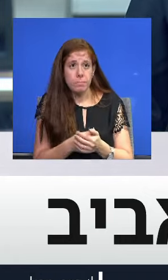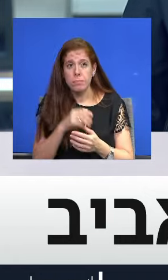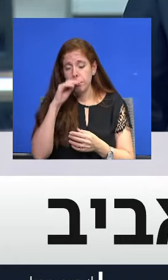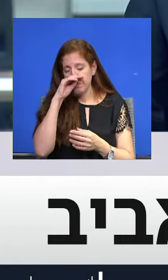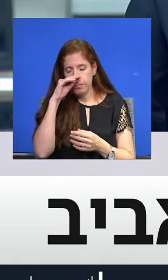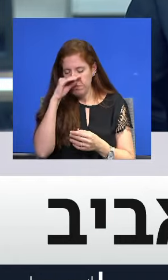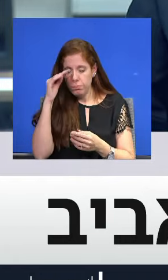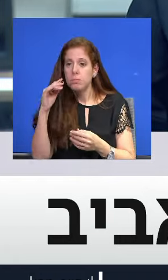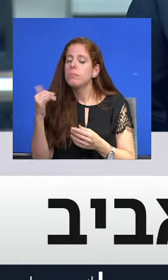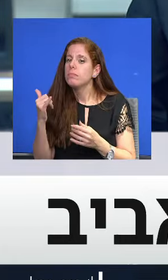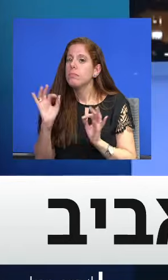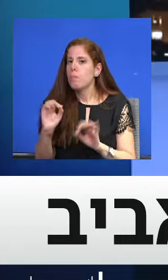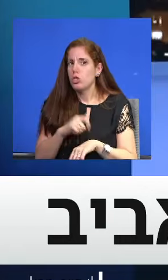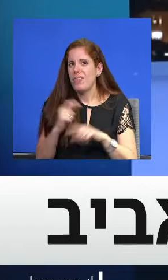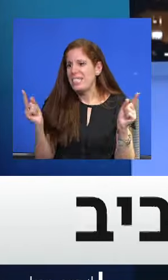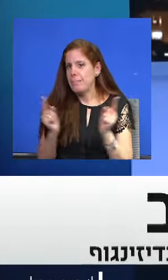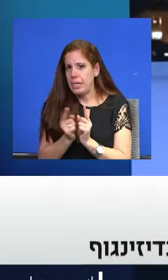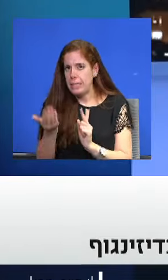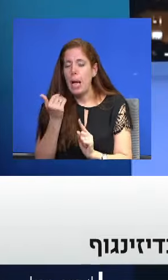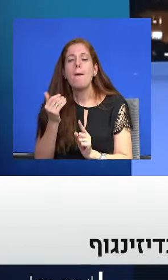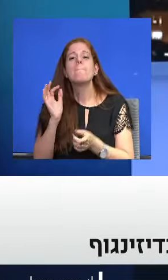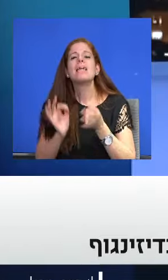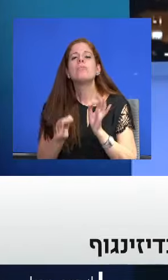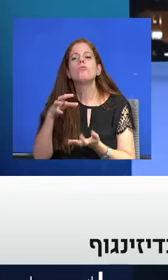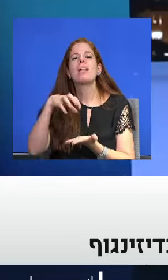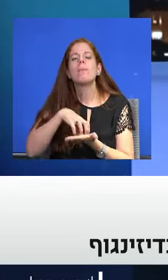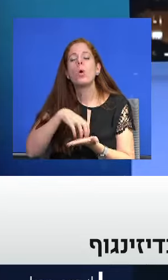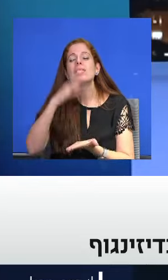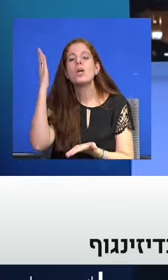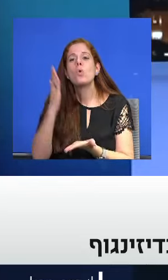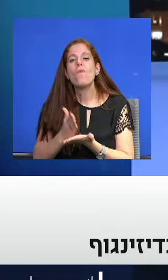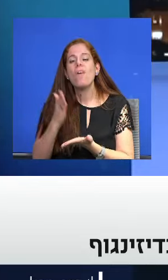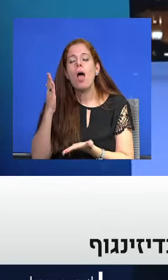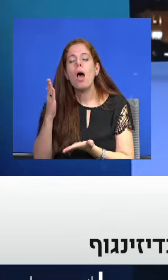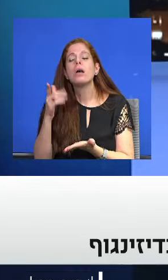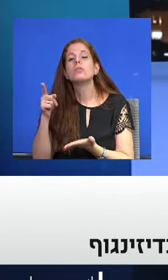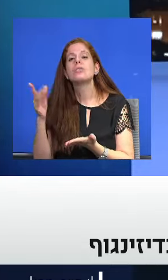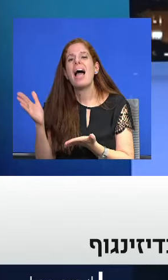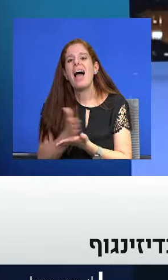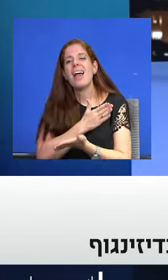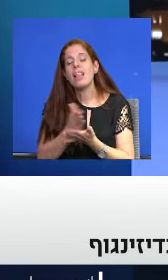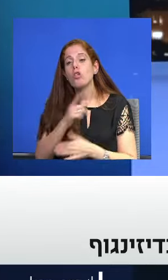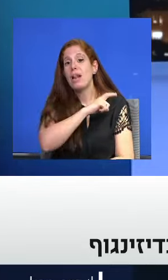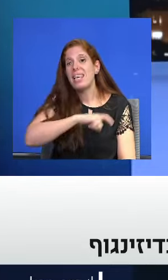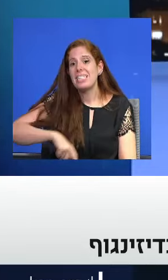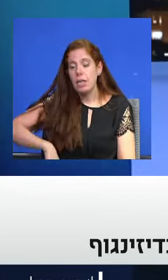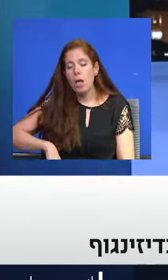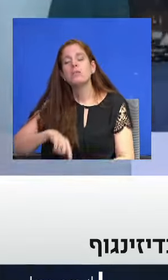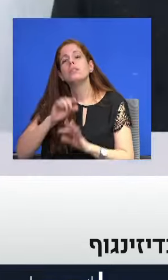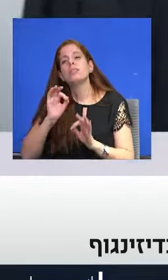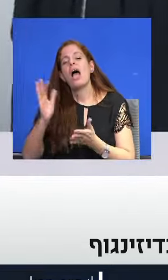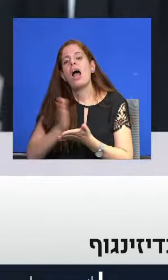כן, מיכל, אז ממש לפני זמן קצר, בית המשפט המחוזי קובע, ההחלטה של העירייה היא למעשה החלטה